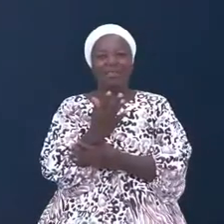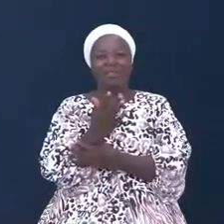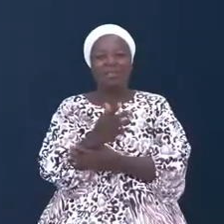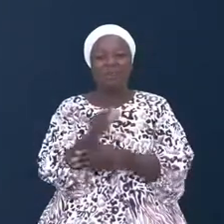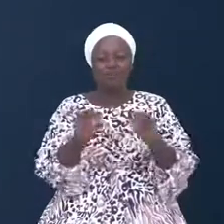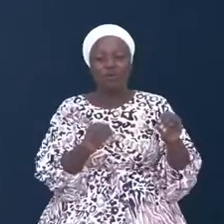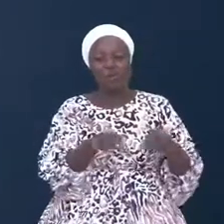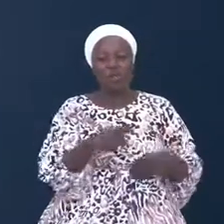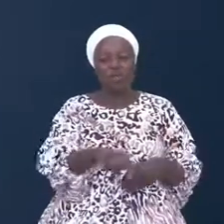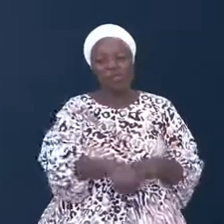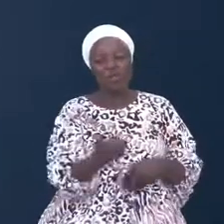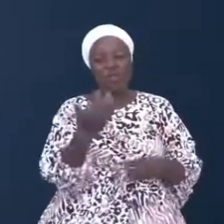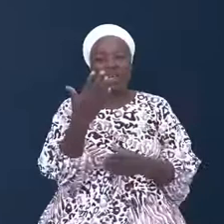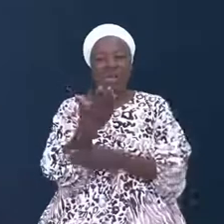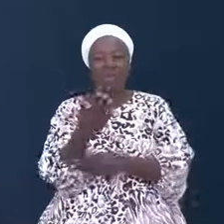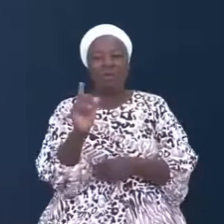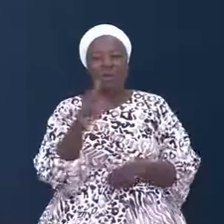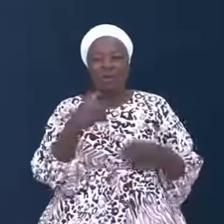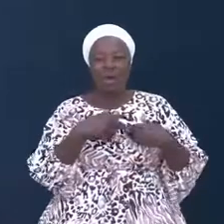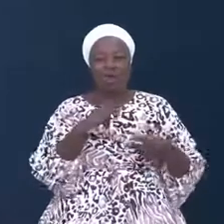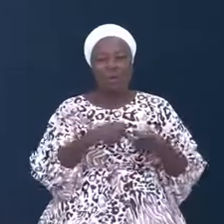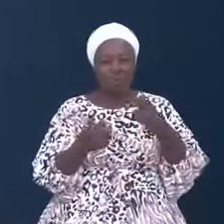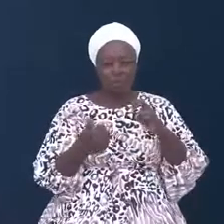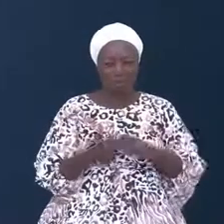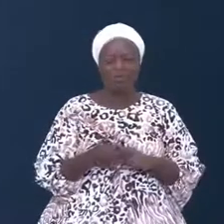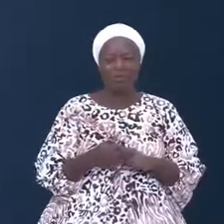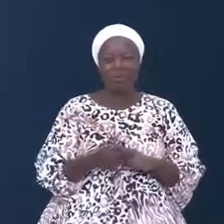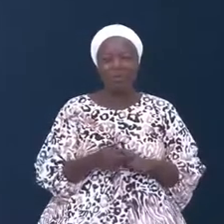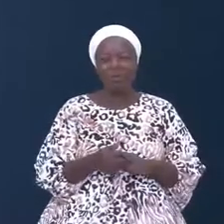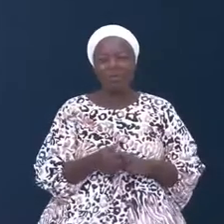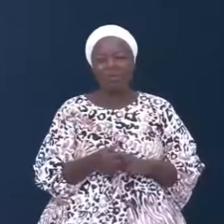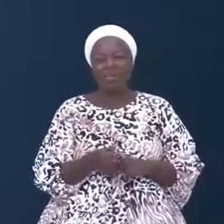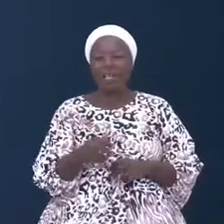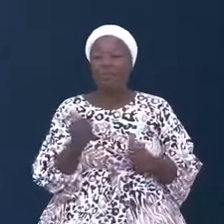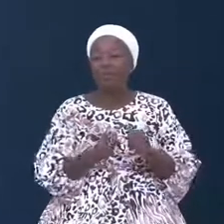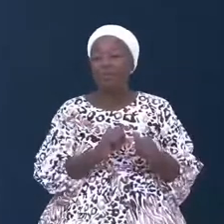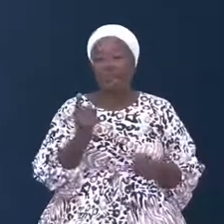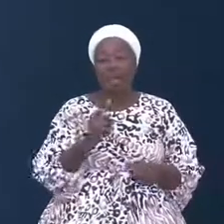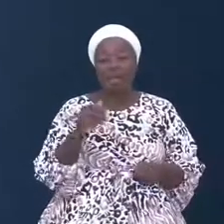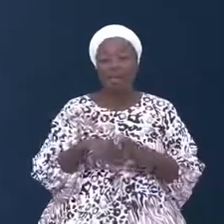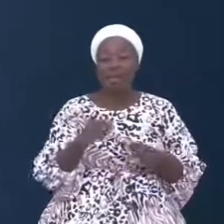Tu lèves une main et tu mets l'autre main là où tu as le problème.